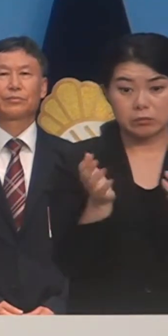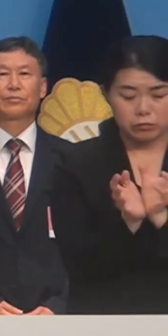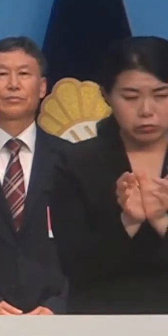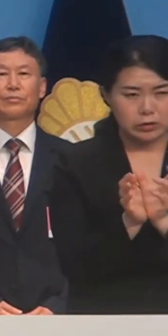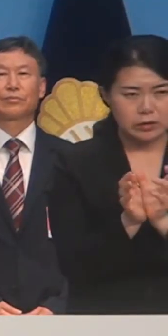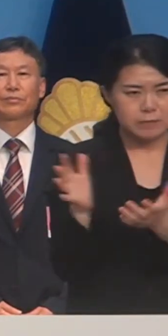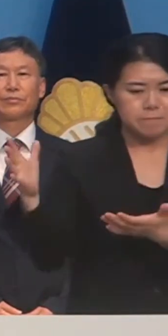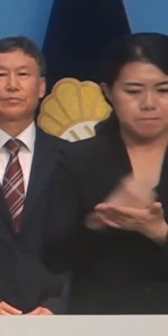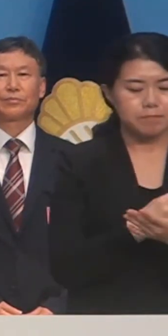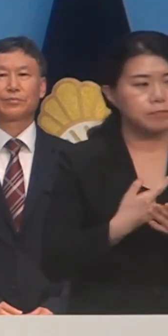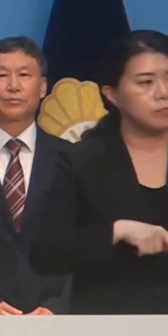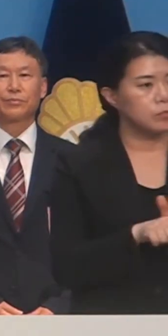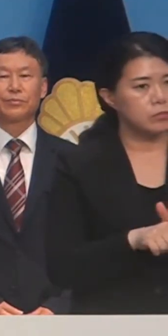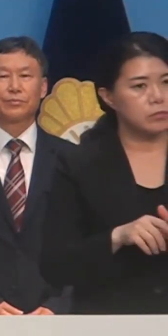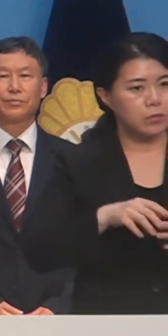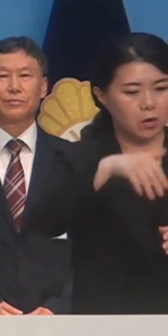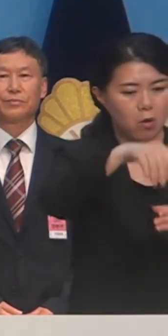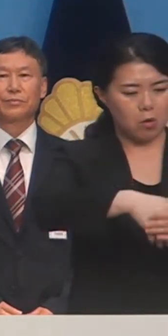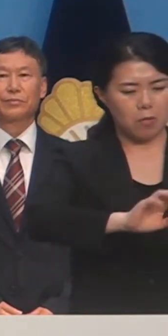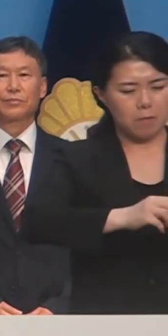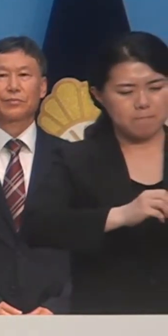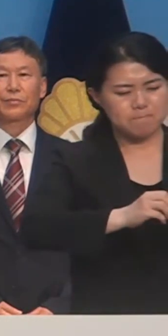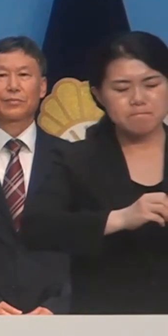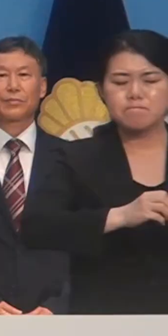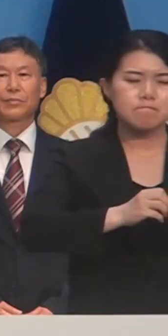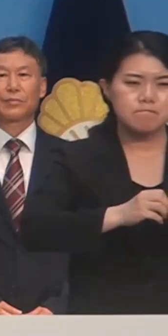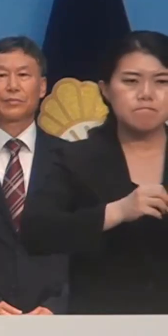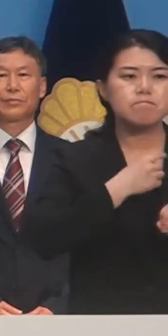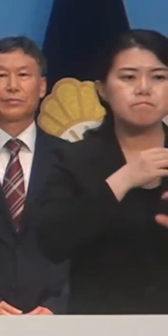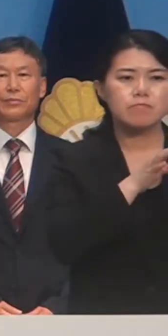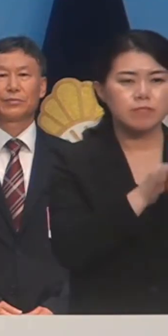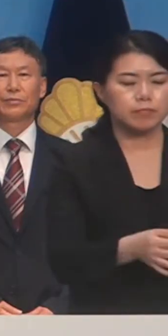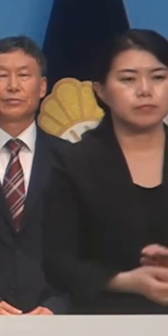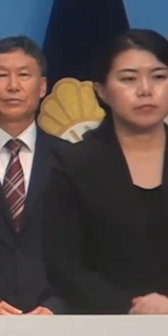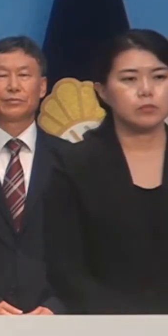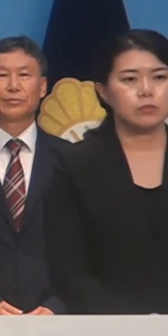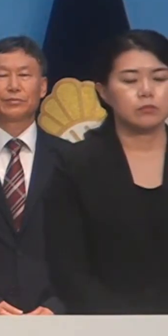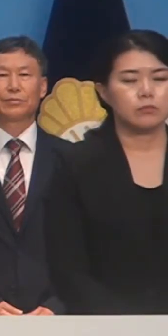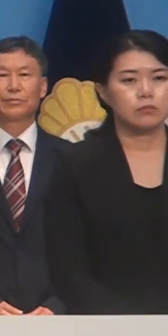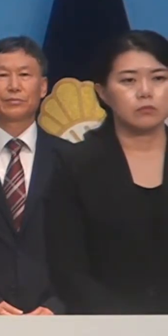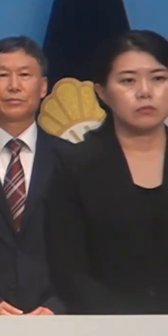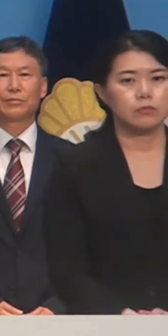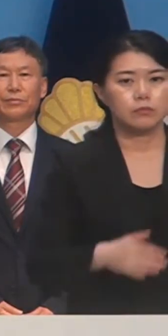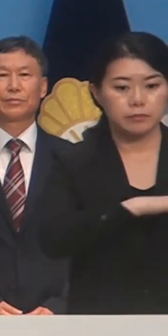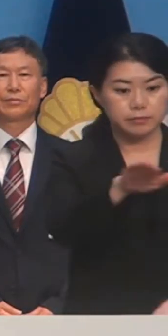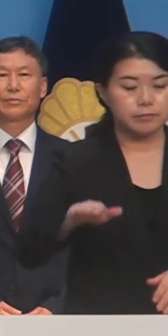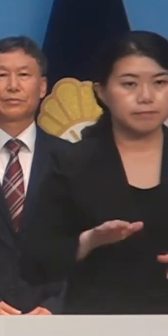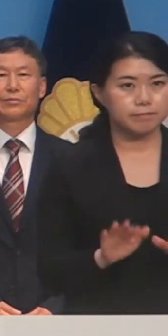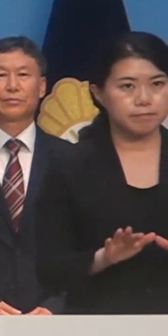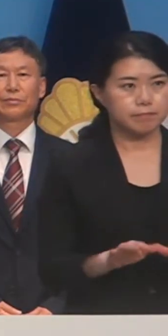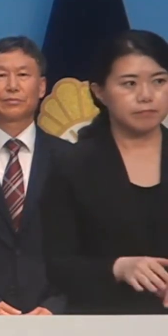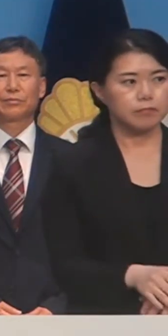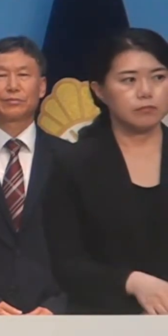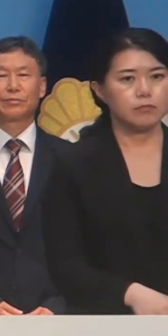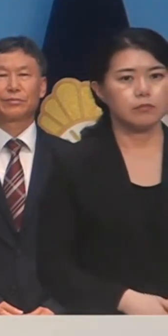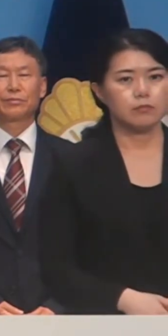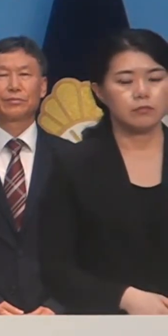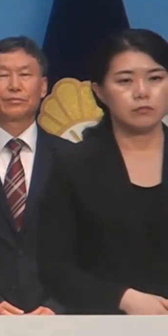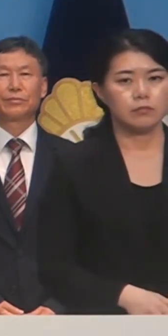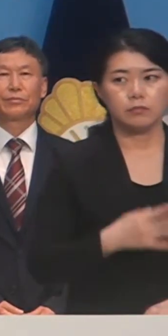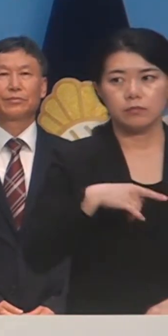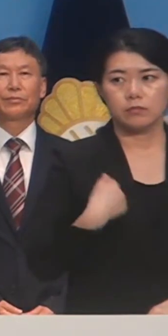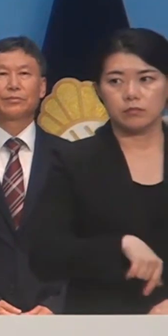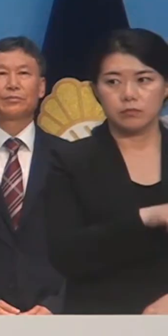장악하기 위해 선거 조작까지 배후에서 조종하고 있다. 우리는 지금이라도